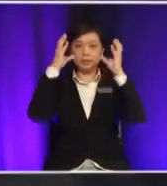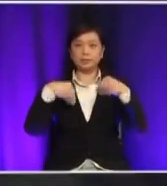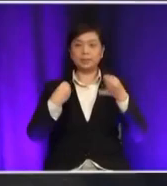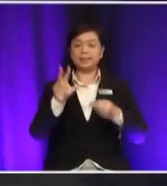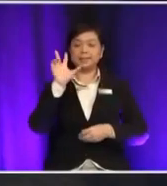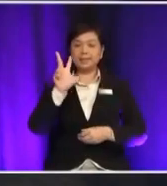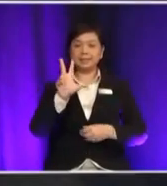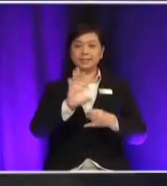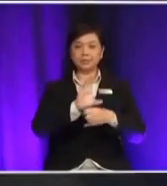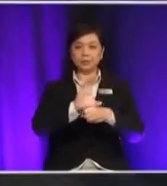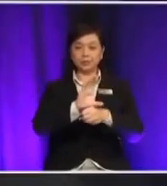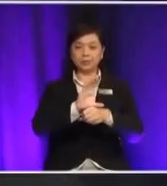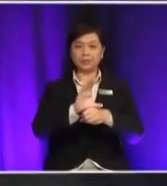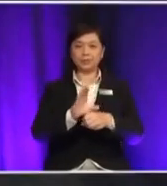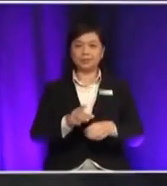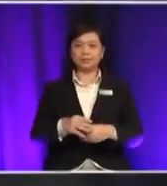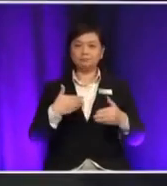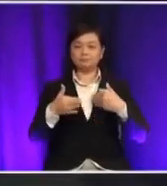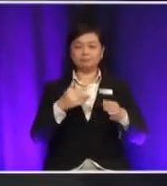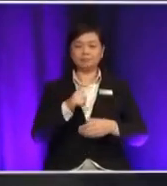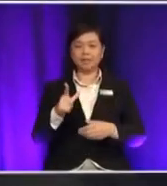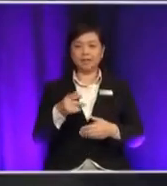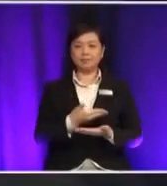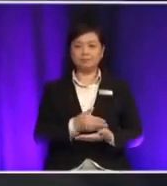eee tapel anak murid Cemerlang